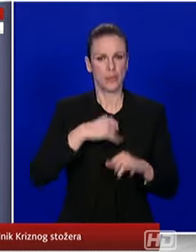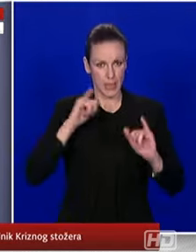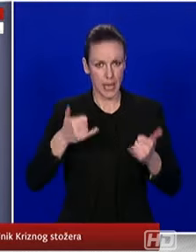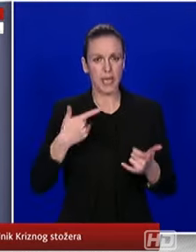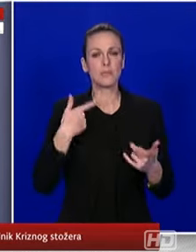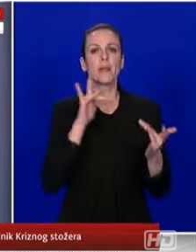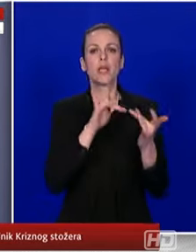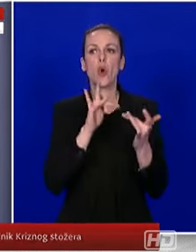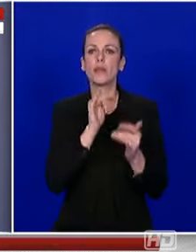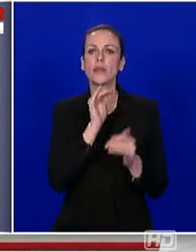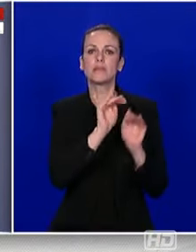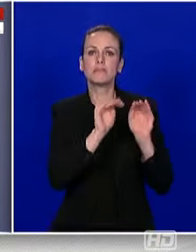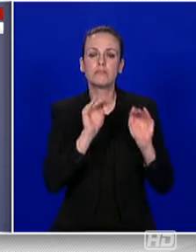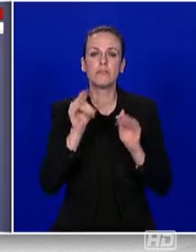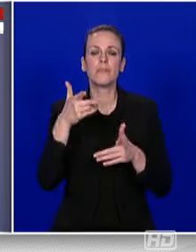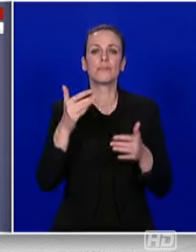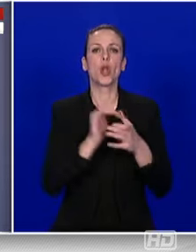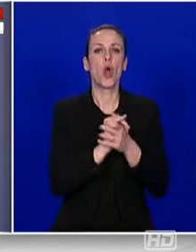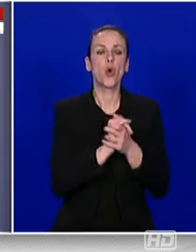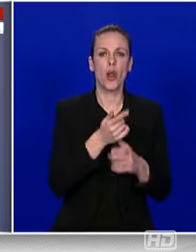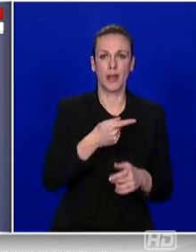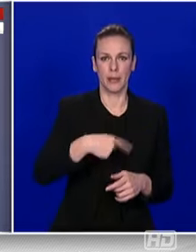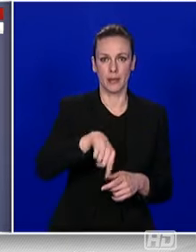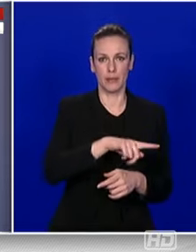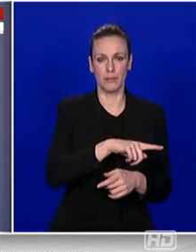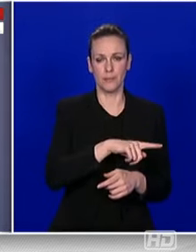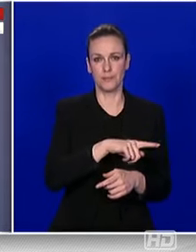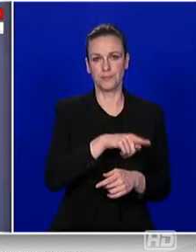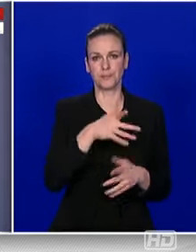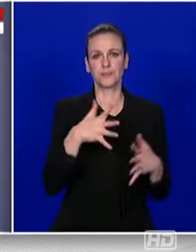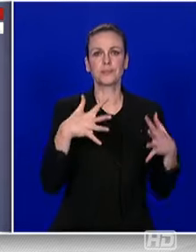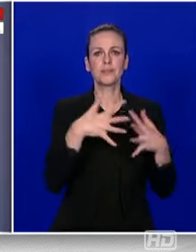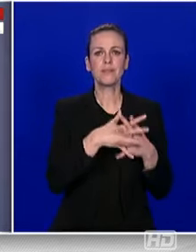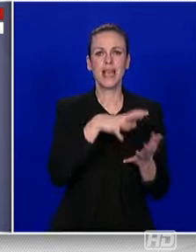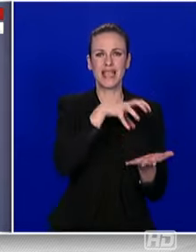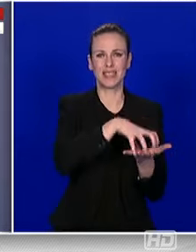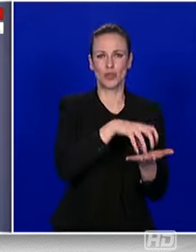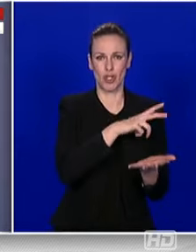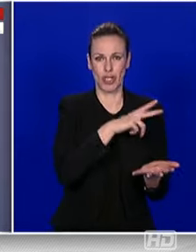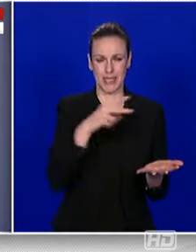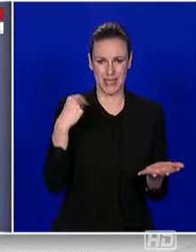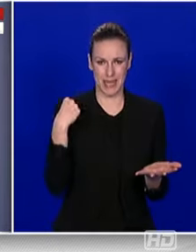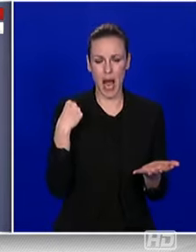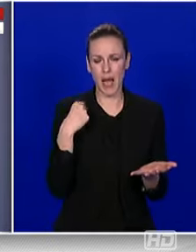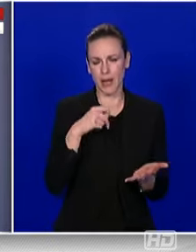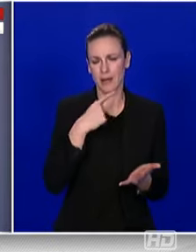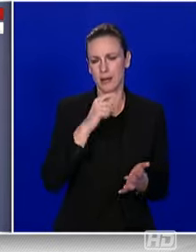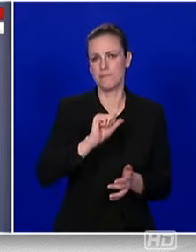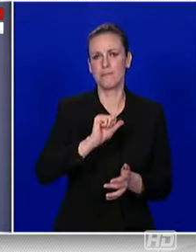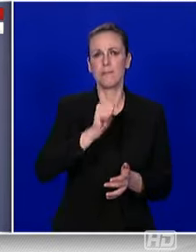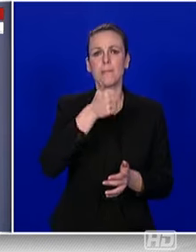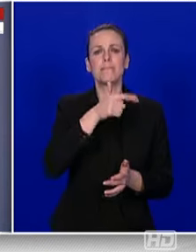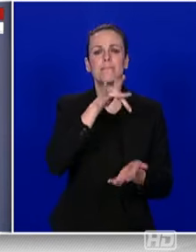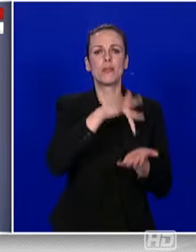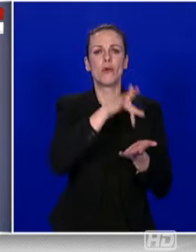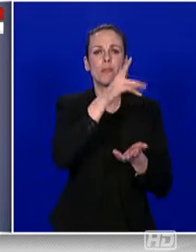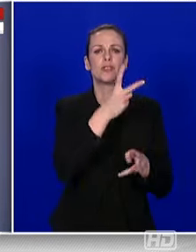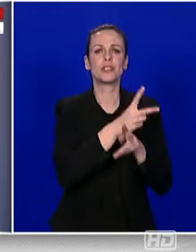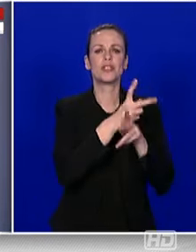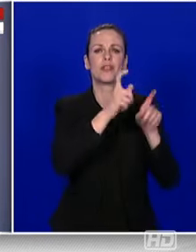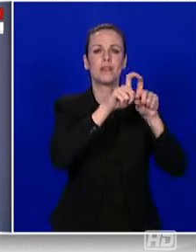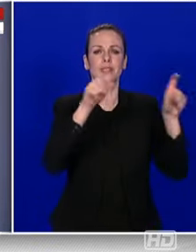sa kolegama iz gradskog stožera, prije svega nastavnog zavoda